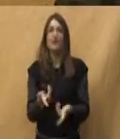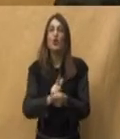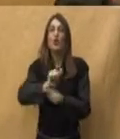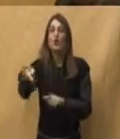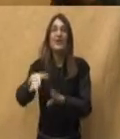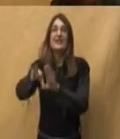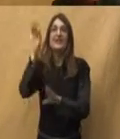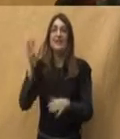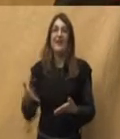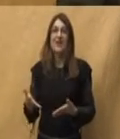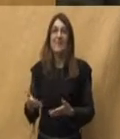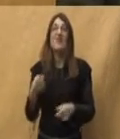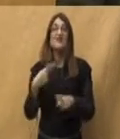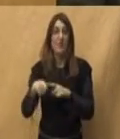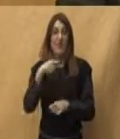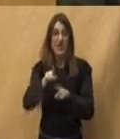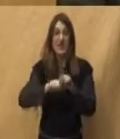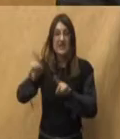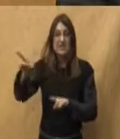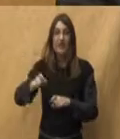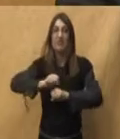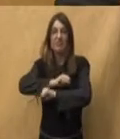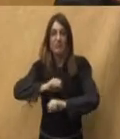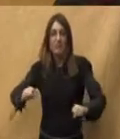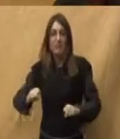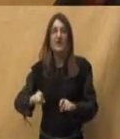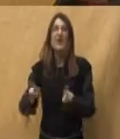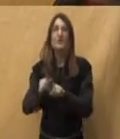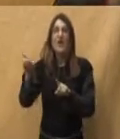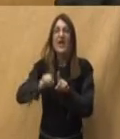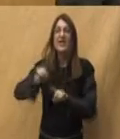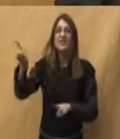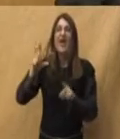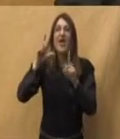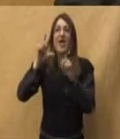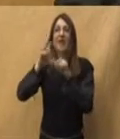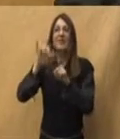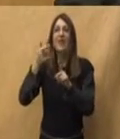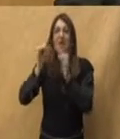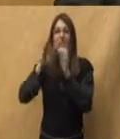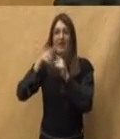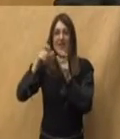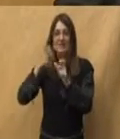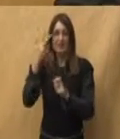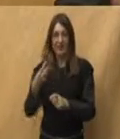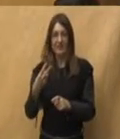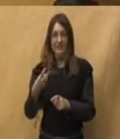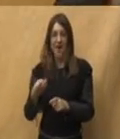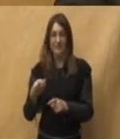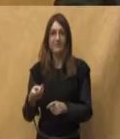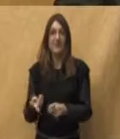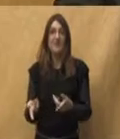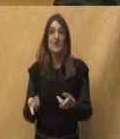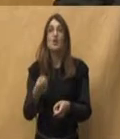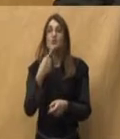trenutno ima. Rezultat je debljina. Rezultat je dijabetes 2. U najgorem slučaju rezultat može biti i ono što nikom